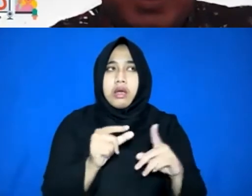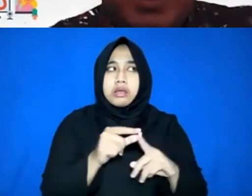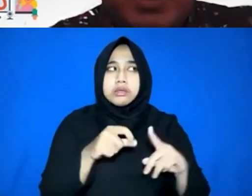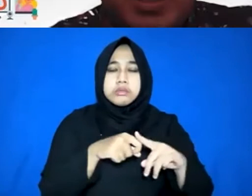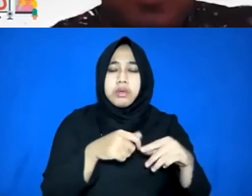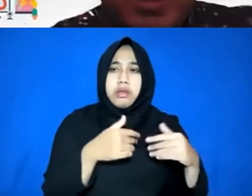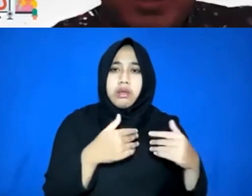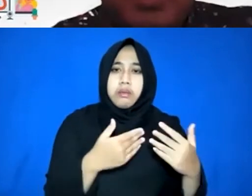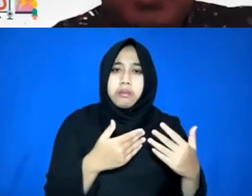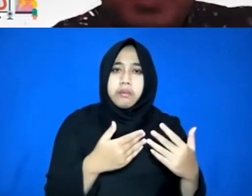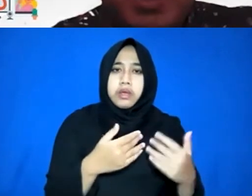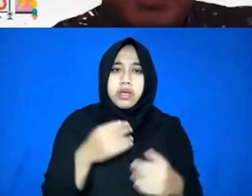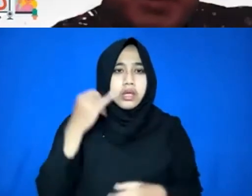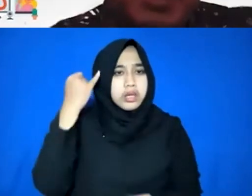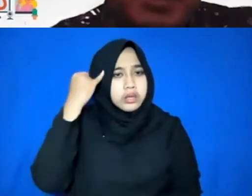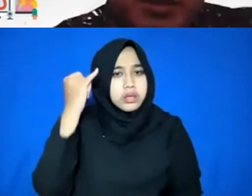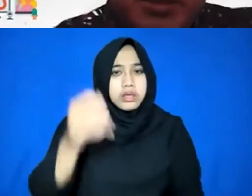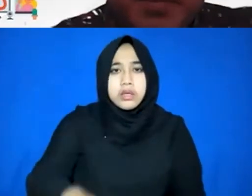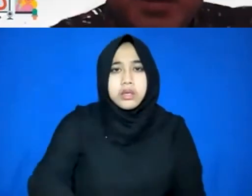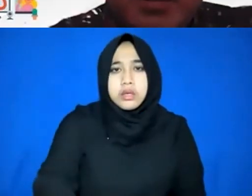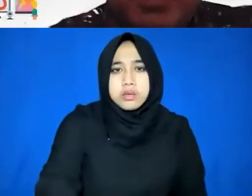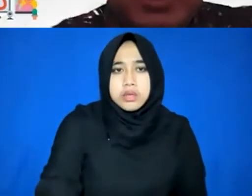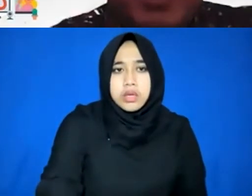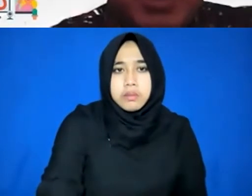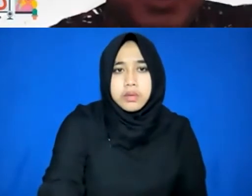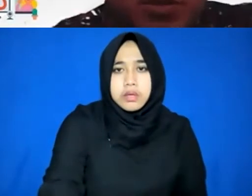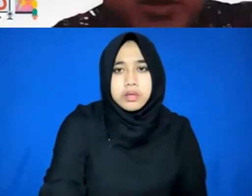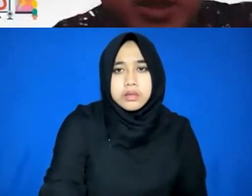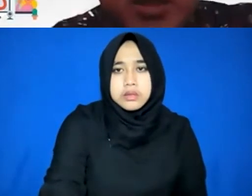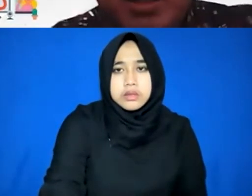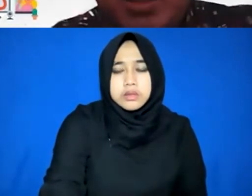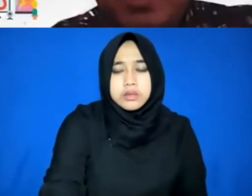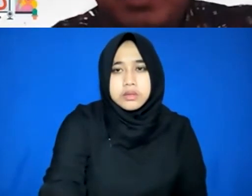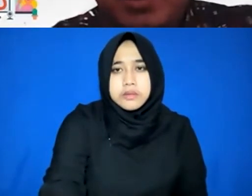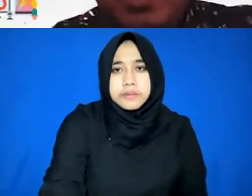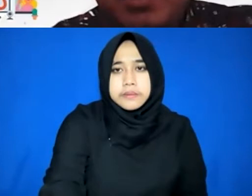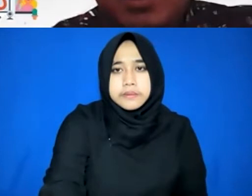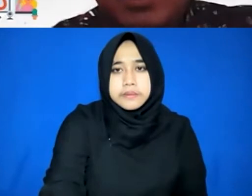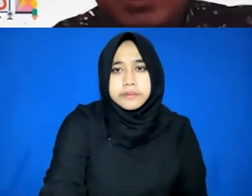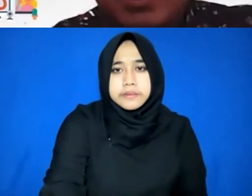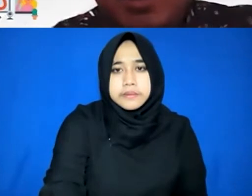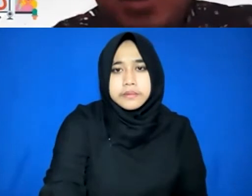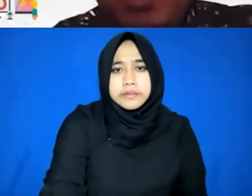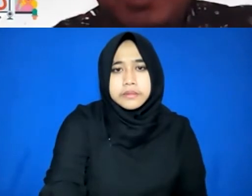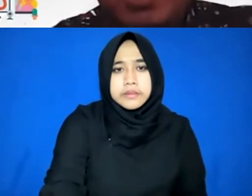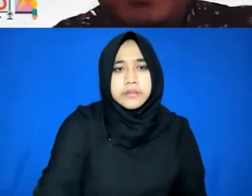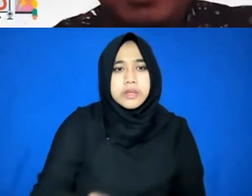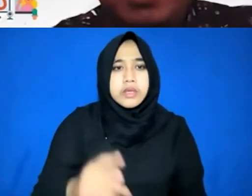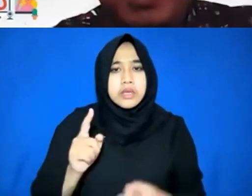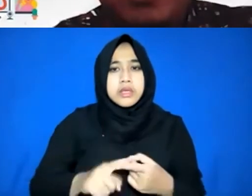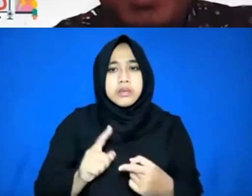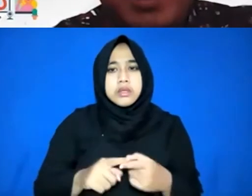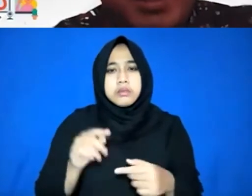itu pengetahuan dan juga pada praktik. Dan itu saya dapatkan betul dengan kawan-kawan di Sakti maupun teman-teman